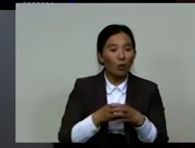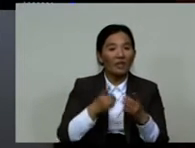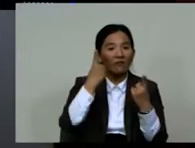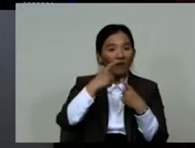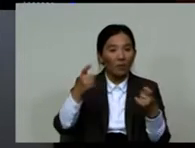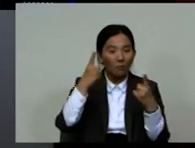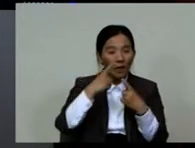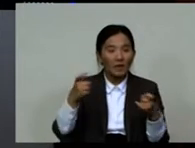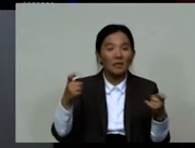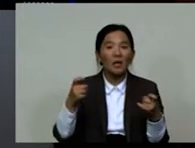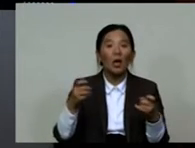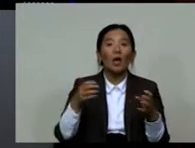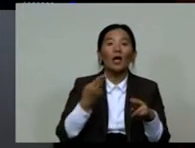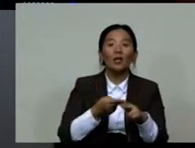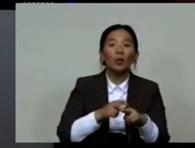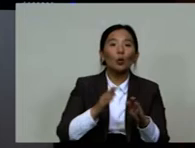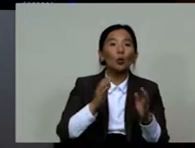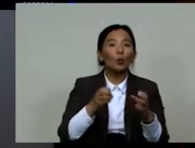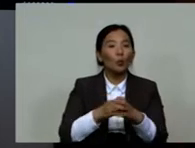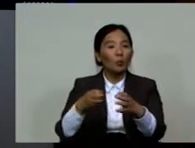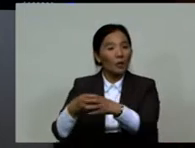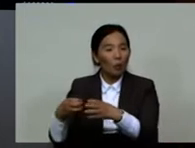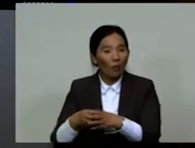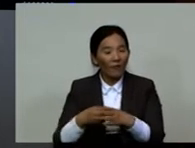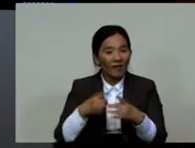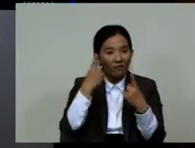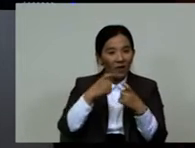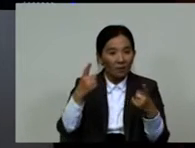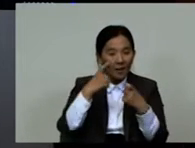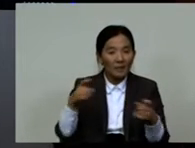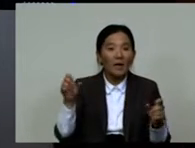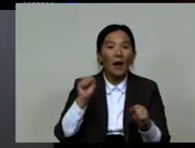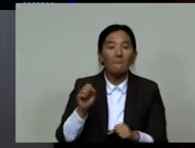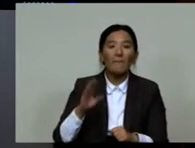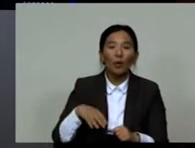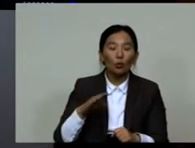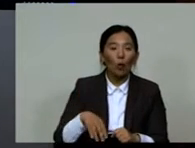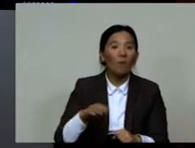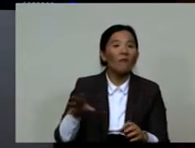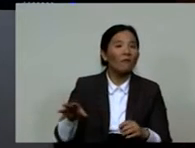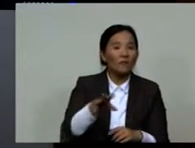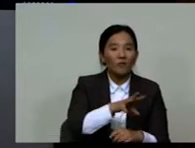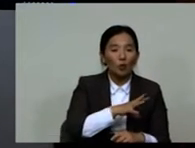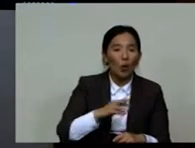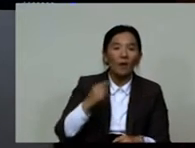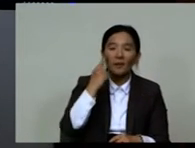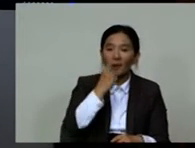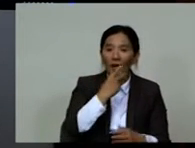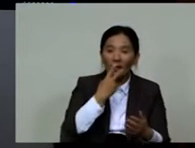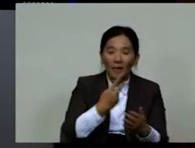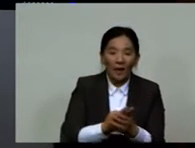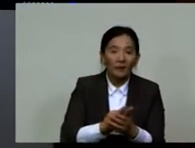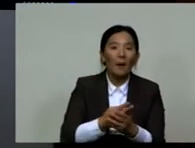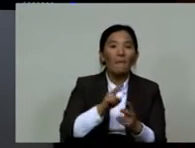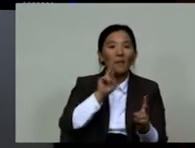информации, группировка информации, а потом уже мы это все наглядно показываем